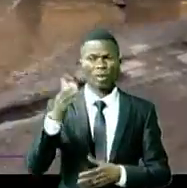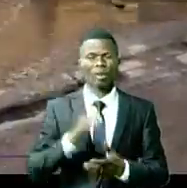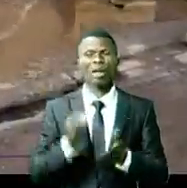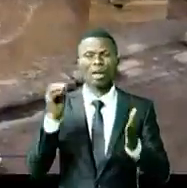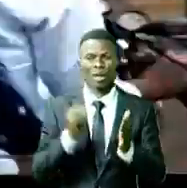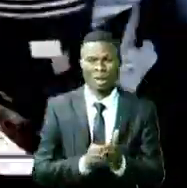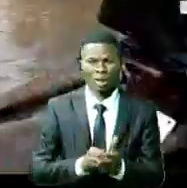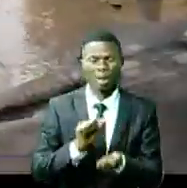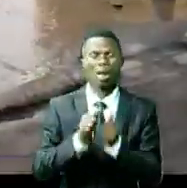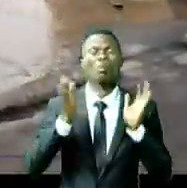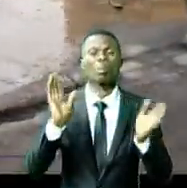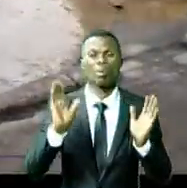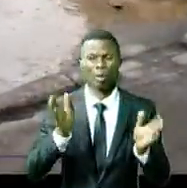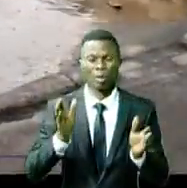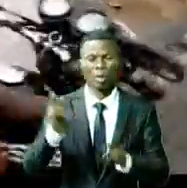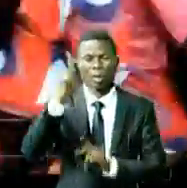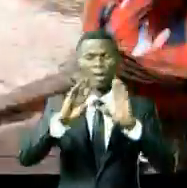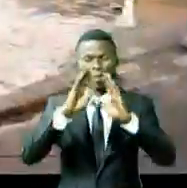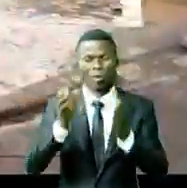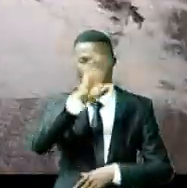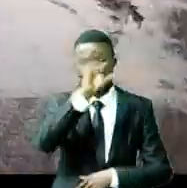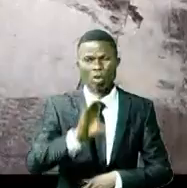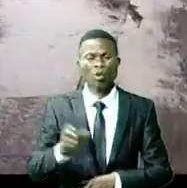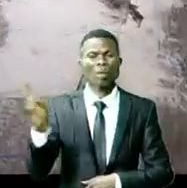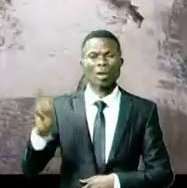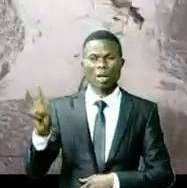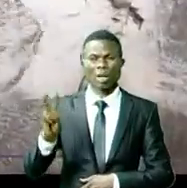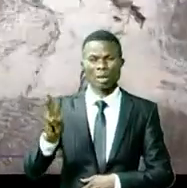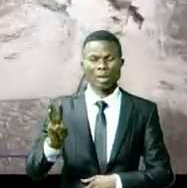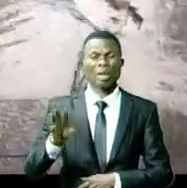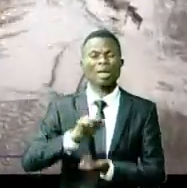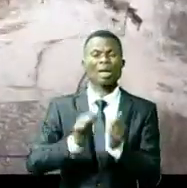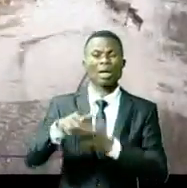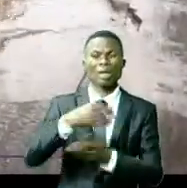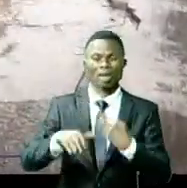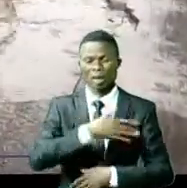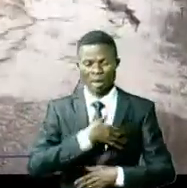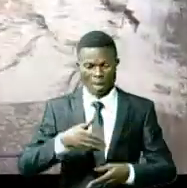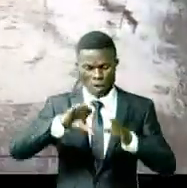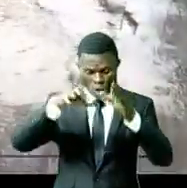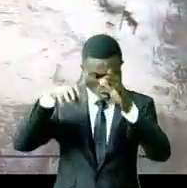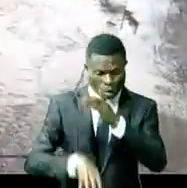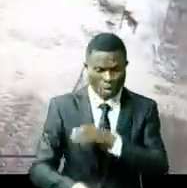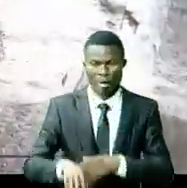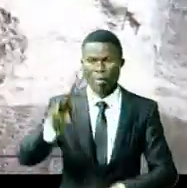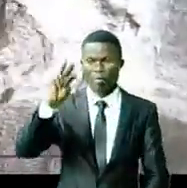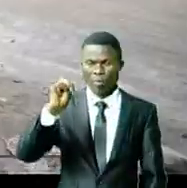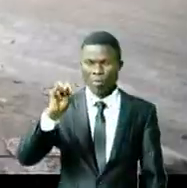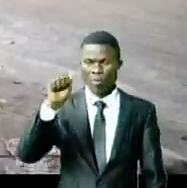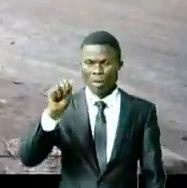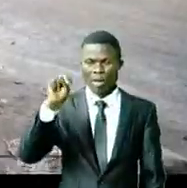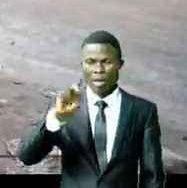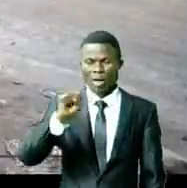Encore un cauchemar pour les habitants de la commune de Ngaba, un trou béant connu sous le nom de l'Ibulumang Zengele. Des tristes